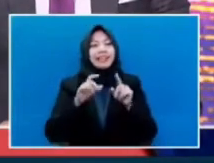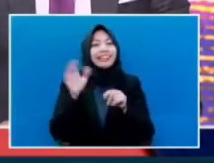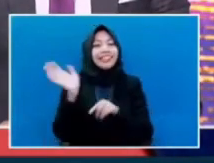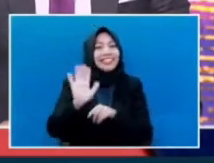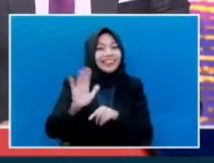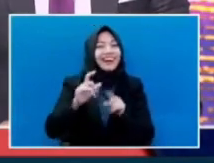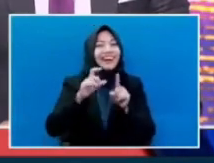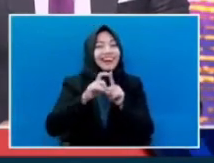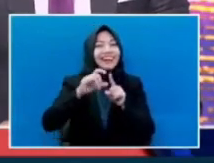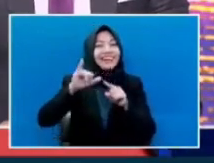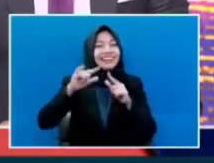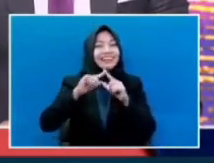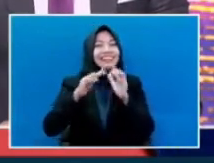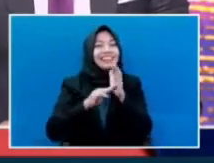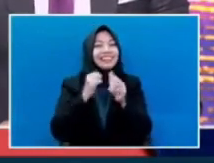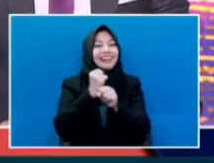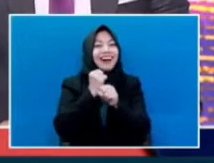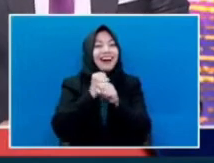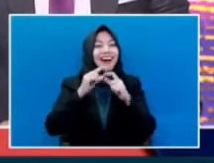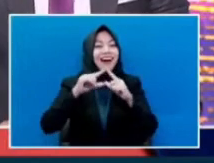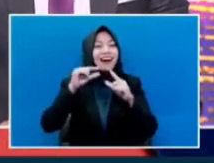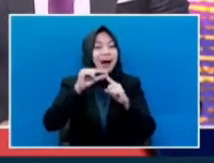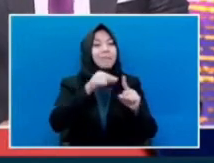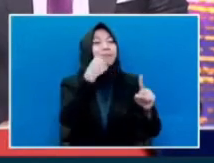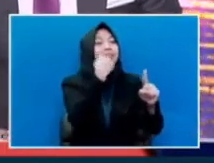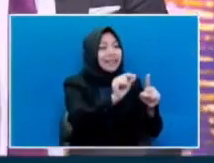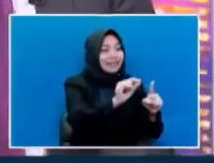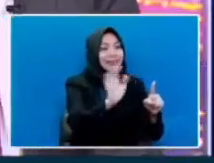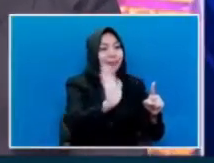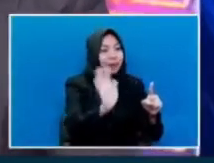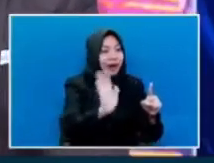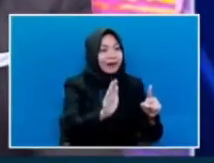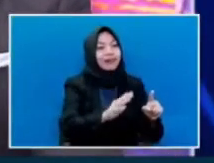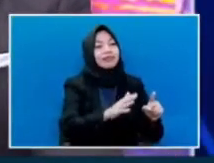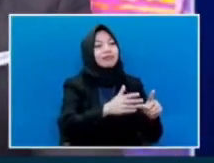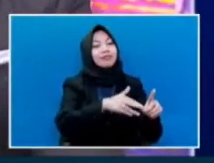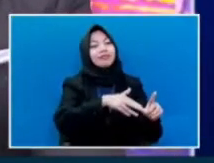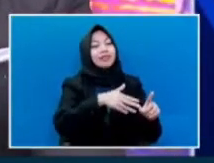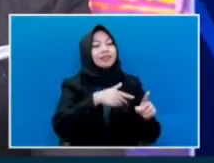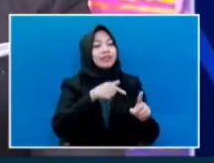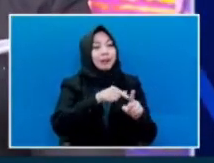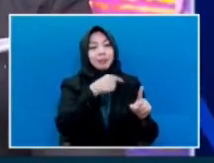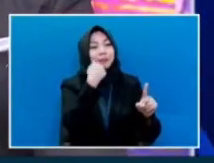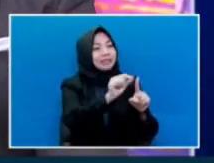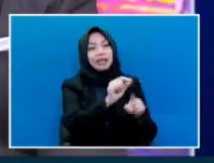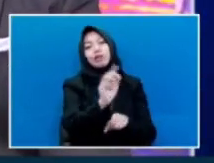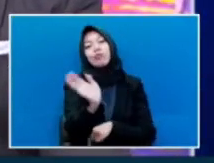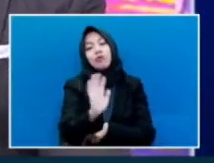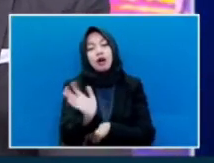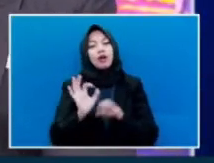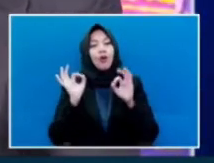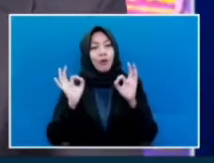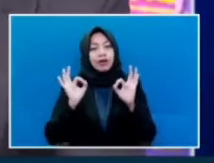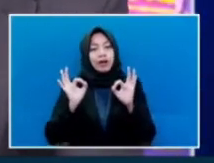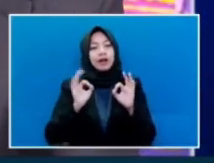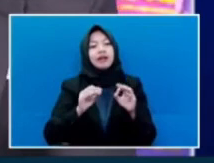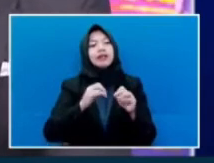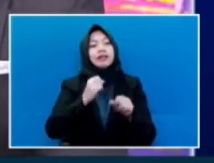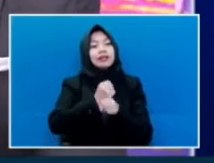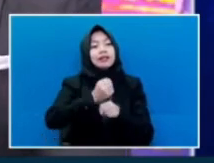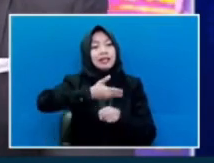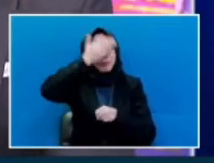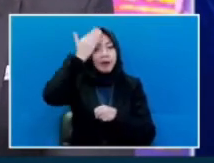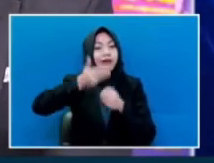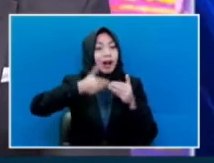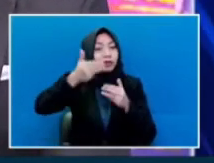diberhentikan atau dipecat Betul tidak dipecat tidak dikeluarkan tapi Tutup buku Al PDIP dan kita nantikan Ya seperti apa langkah at resp dari Gibran rakabumi